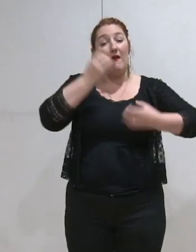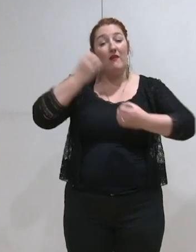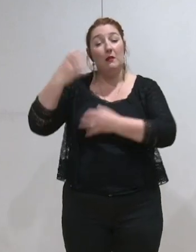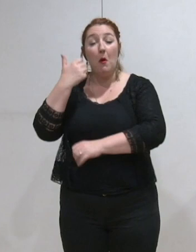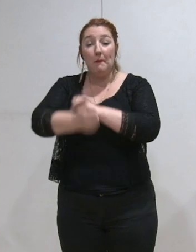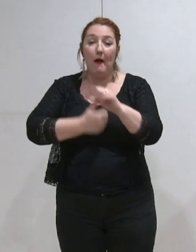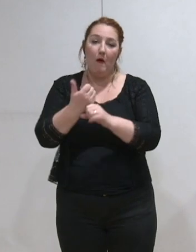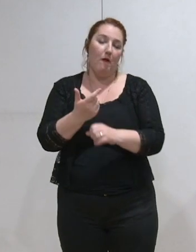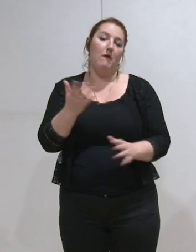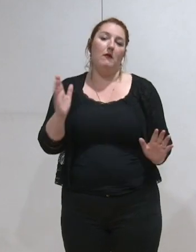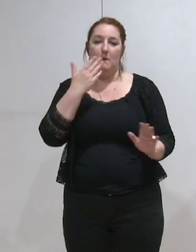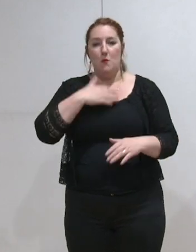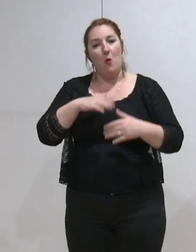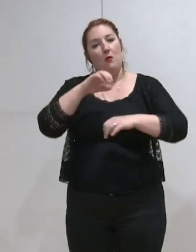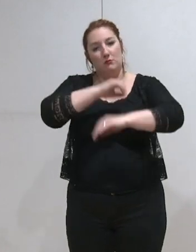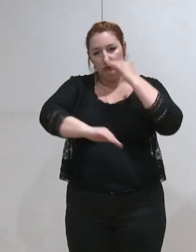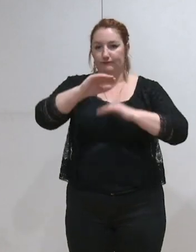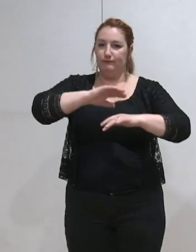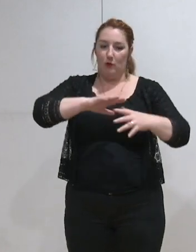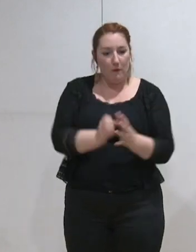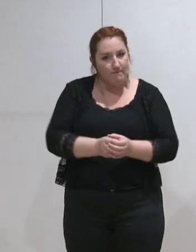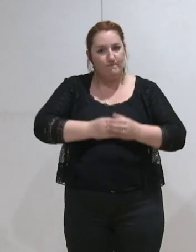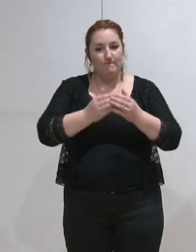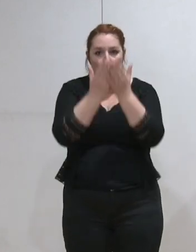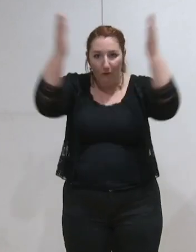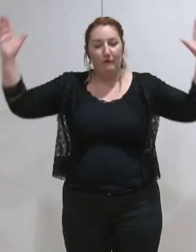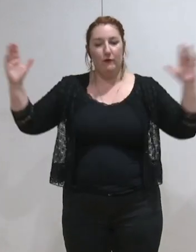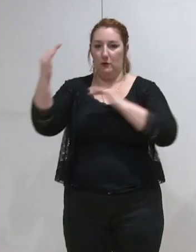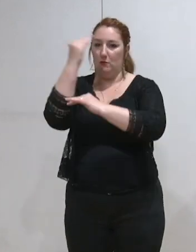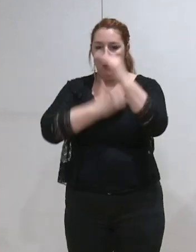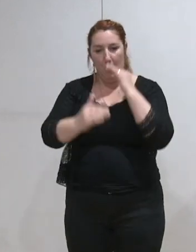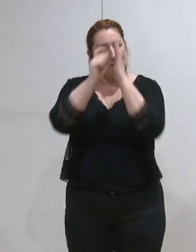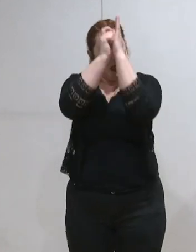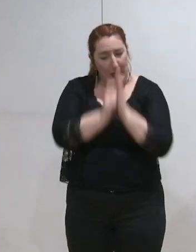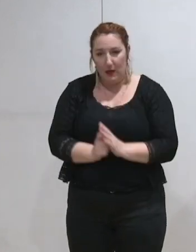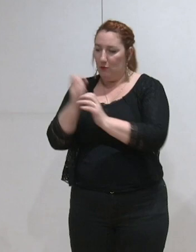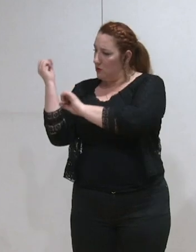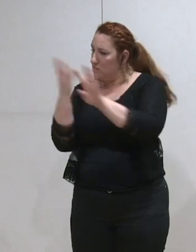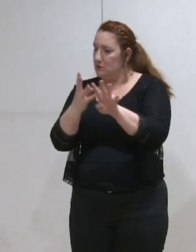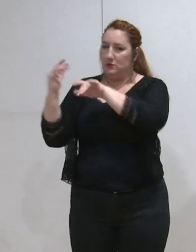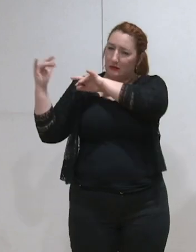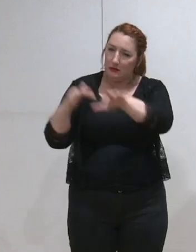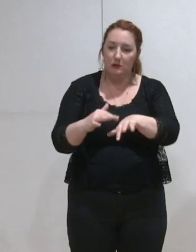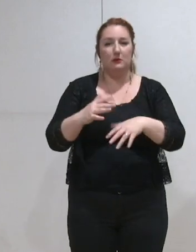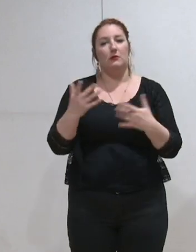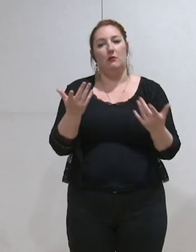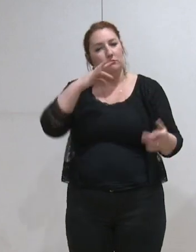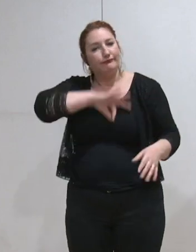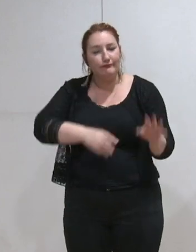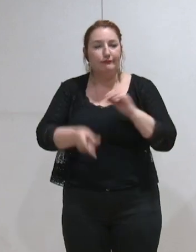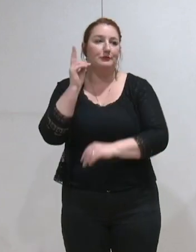rendu acte je vous propose de passer à la délibération donc sur les personnels des services